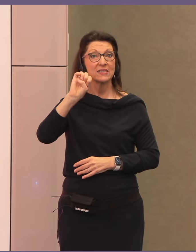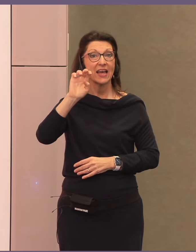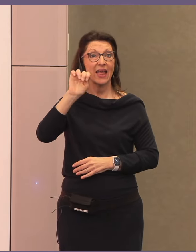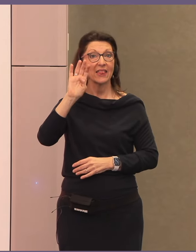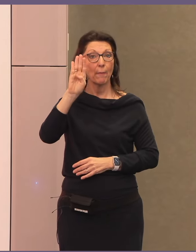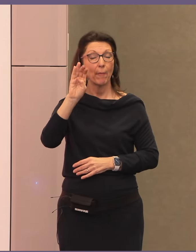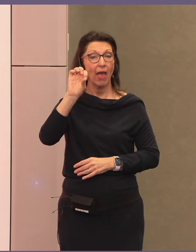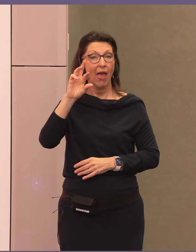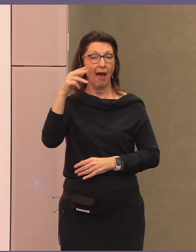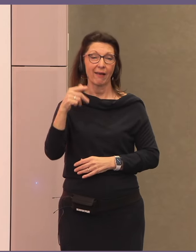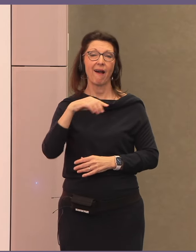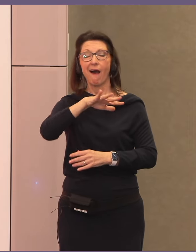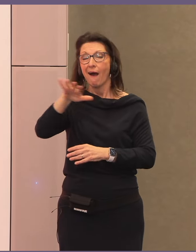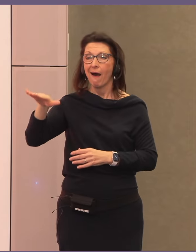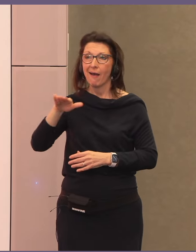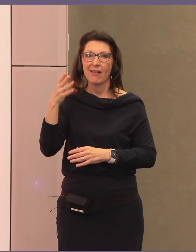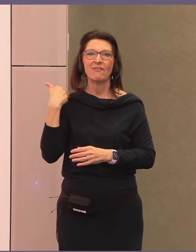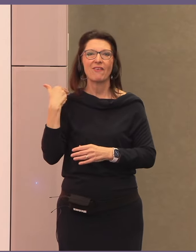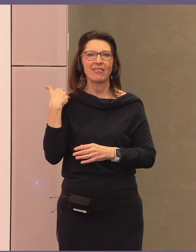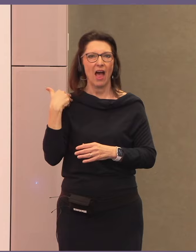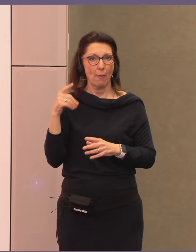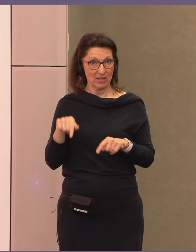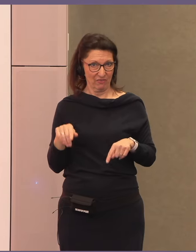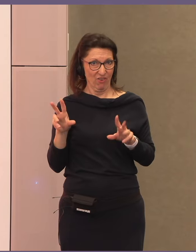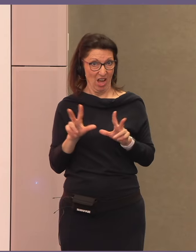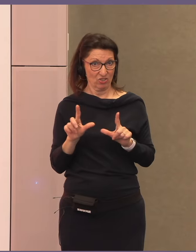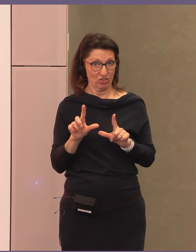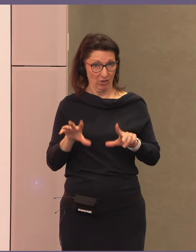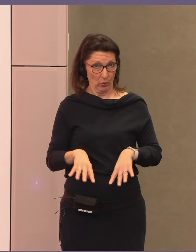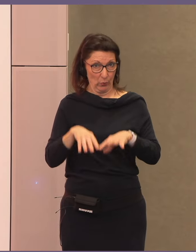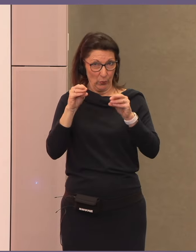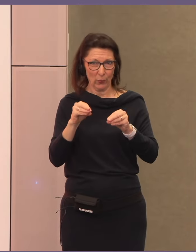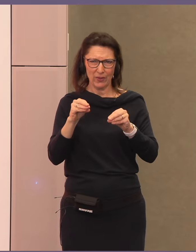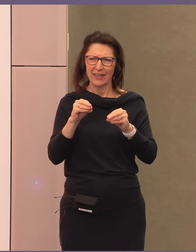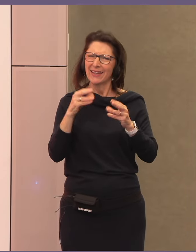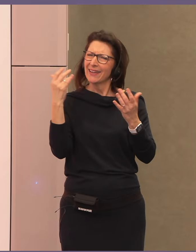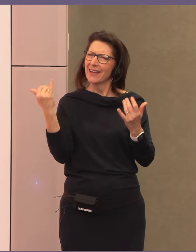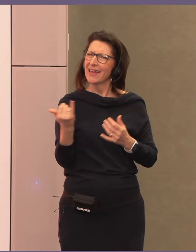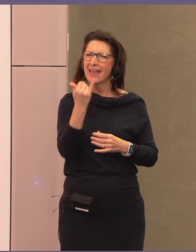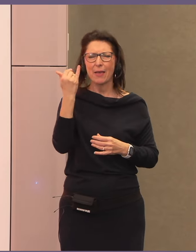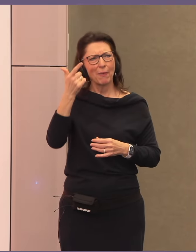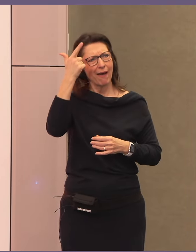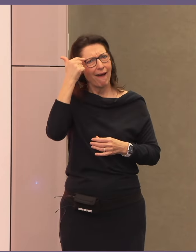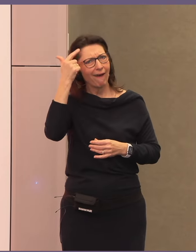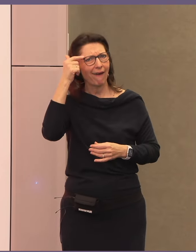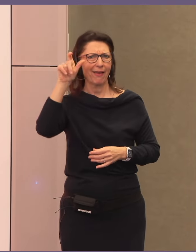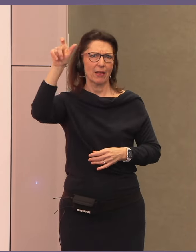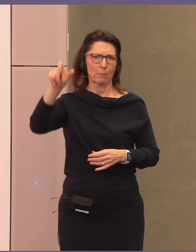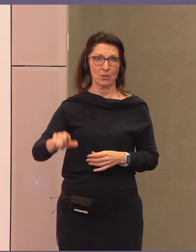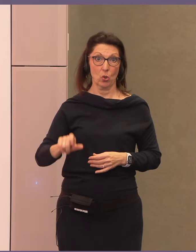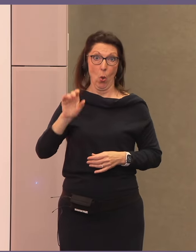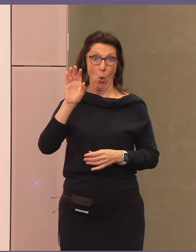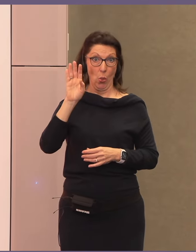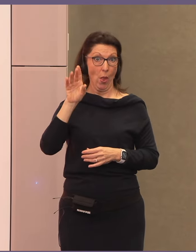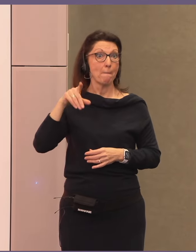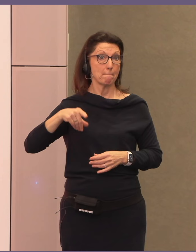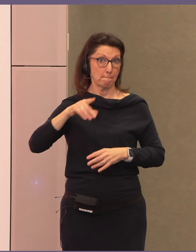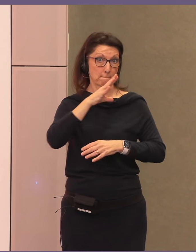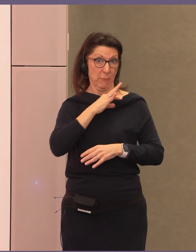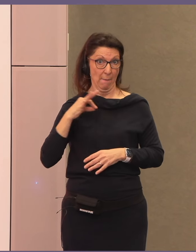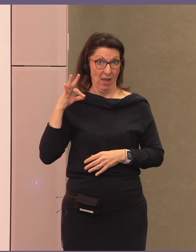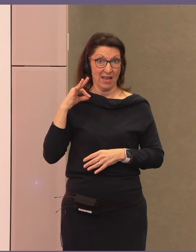Familie zu begrüßen, wenn wir Barbara-Pramer gedenken. Ein herzliches Willkommen den beiden Schwestern von Barbara-Pramer,